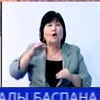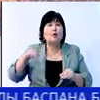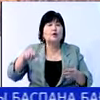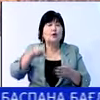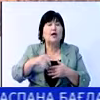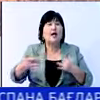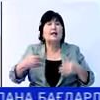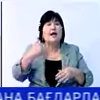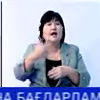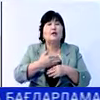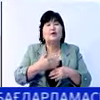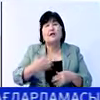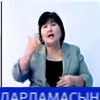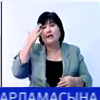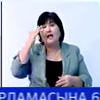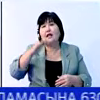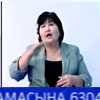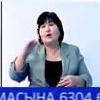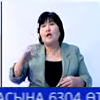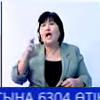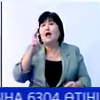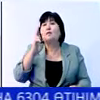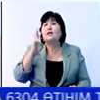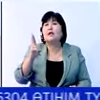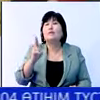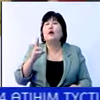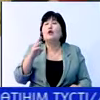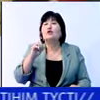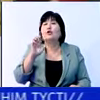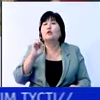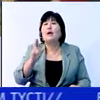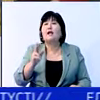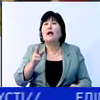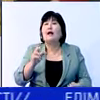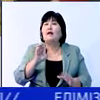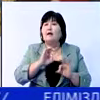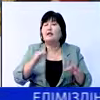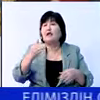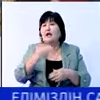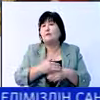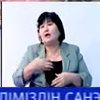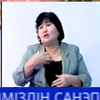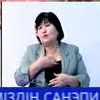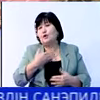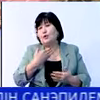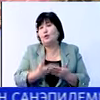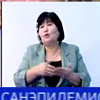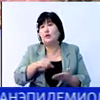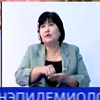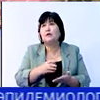құрылған театр үйірмесінің талантты өрендері Әбіш Кекілбаевтың Жүнді барақ әңгімесінің желісі бойынша мазмұнды қойылым ұсынды.